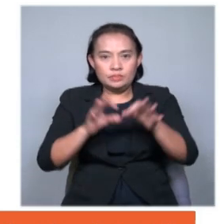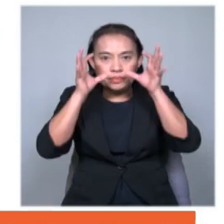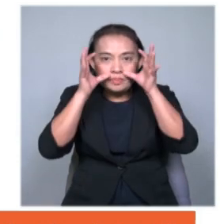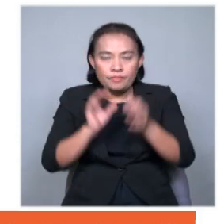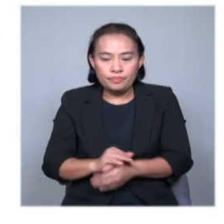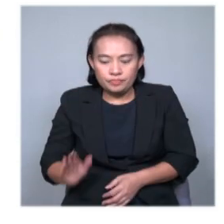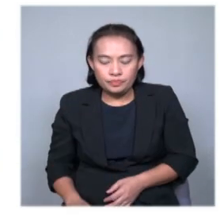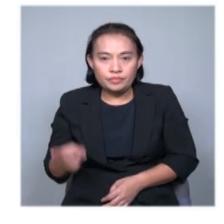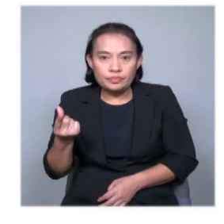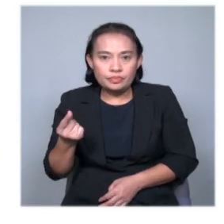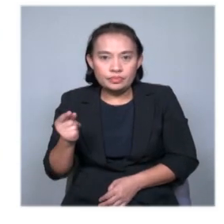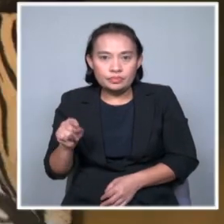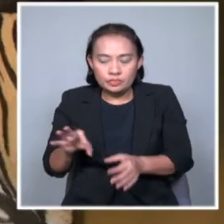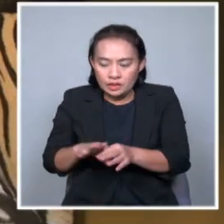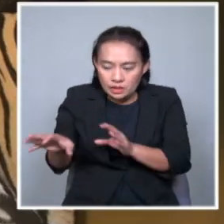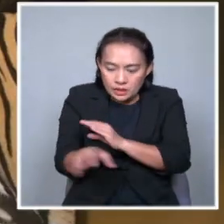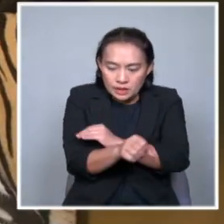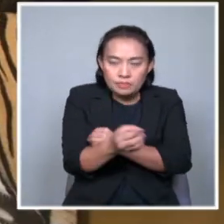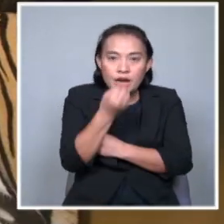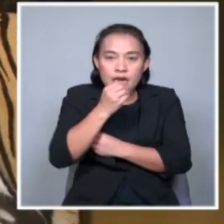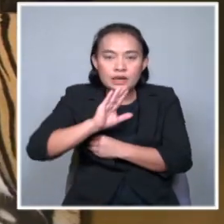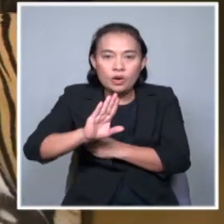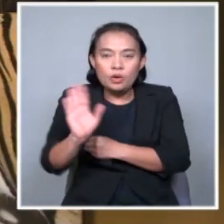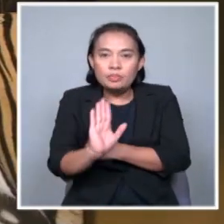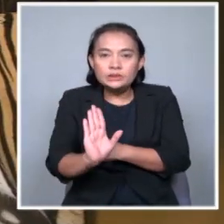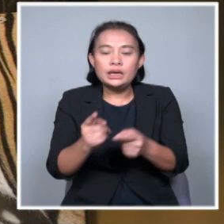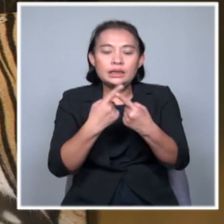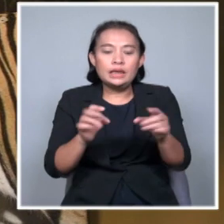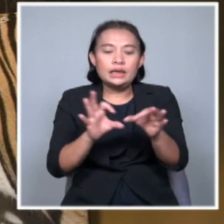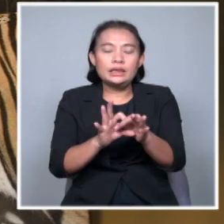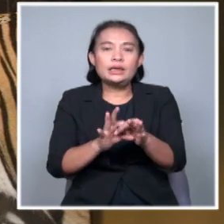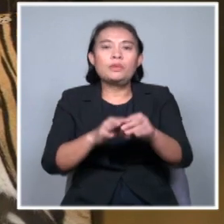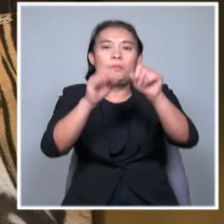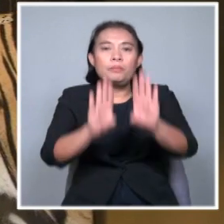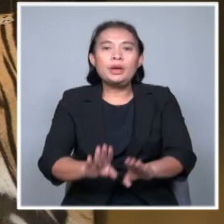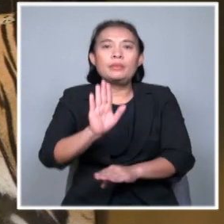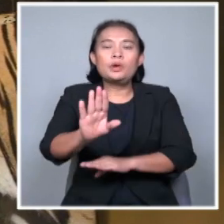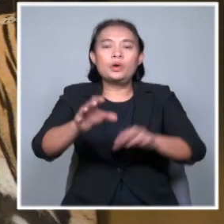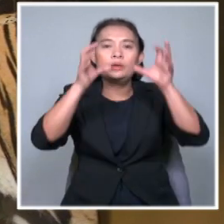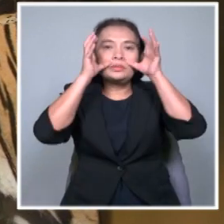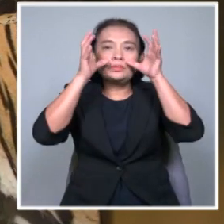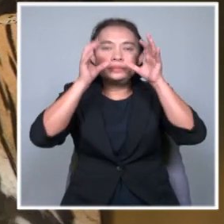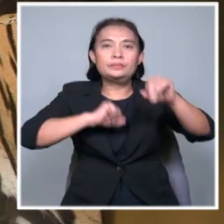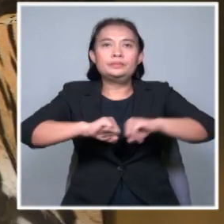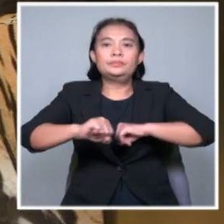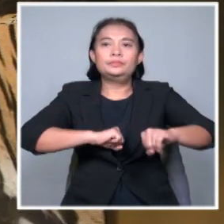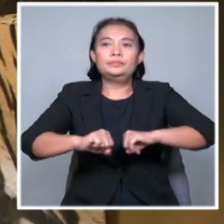าหารหลักของเสือแต่ทั้งหมดเป็นพฤติกรรมของเสือวัยรุ่นค่ะ